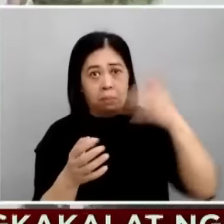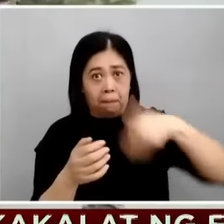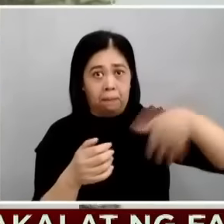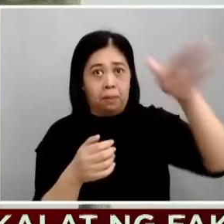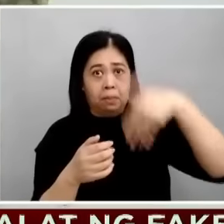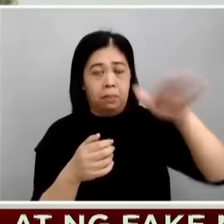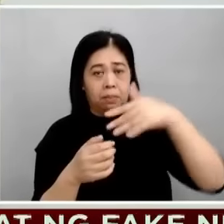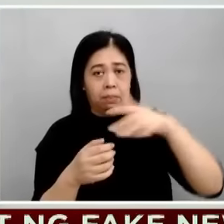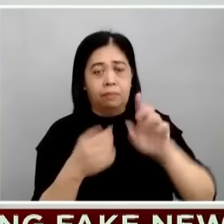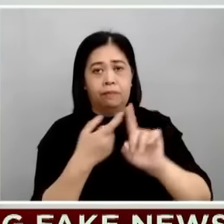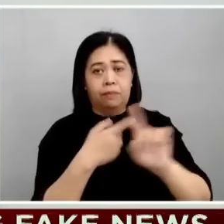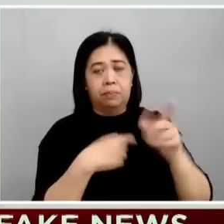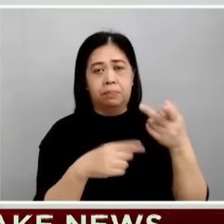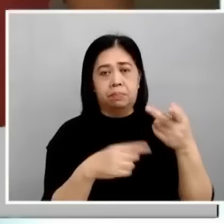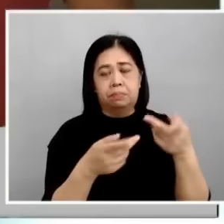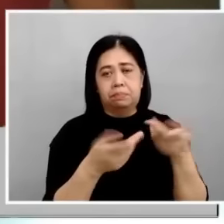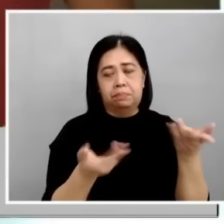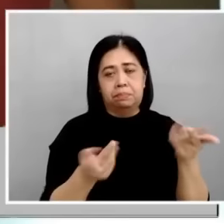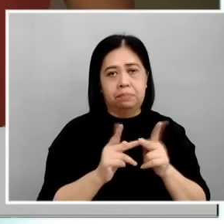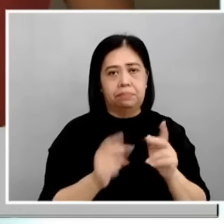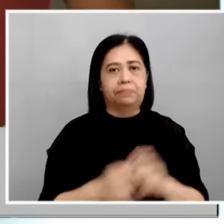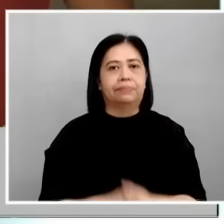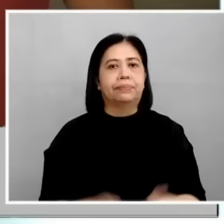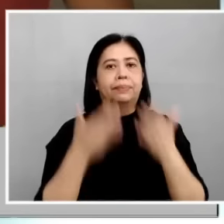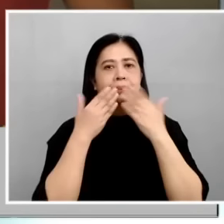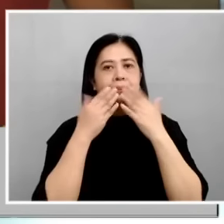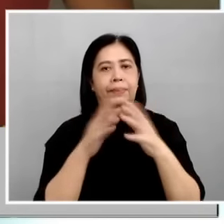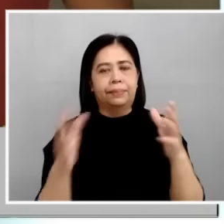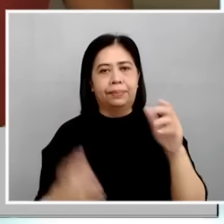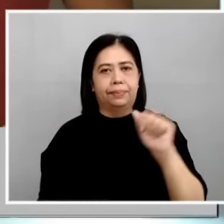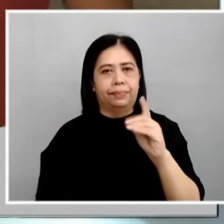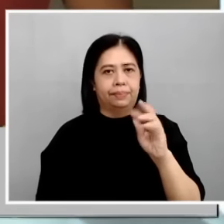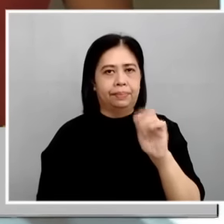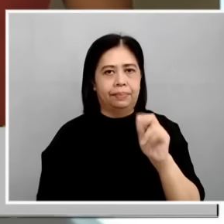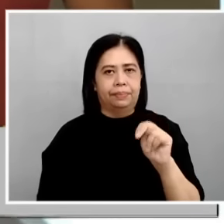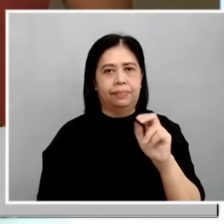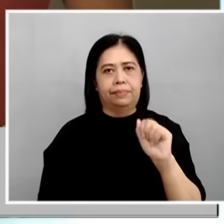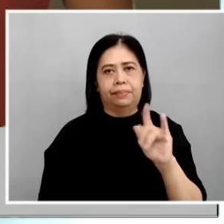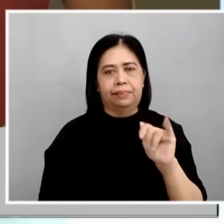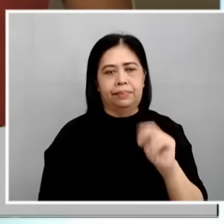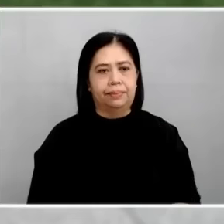kanilang pinanggalingan. Kabayan? Maraming salamat, Adrian Ayalin.